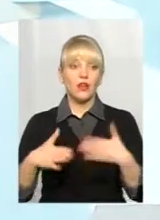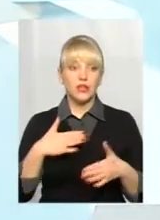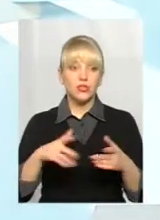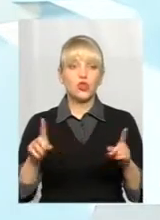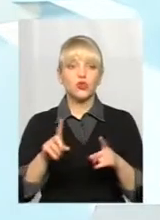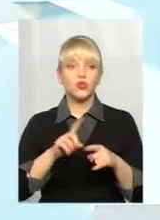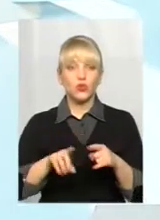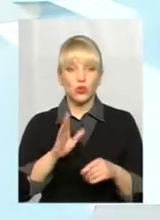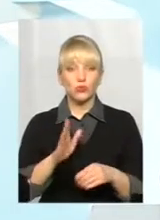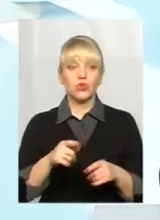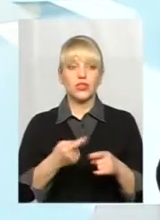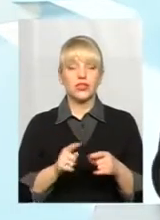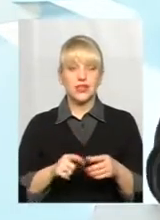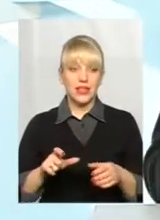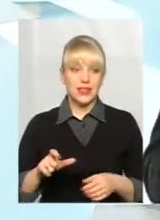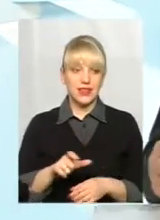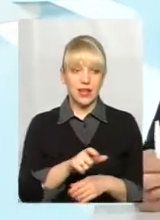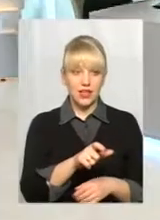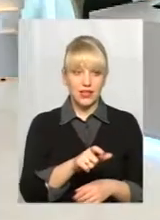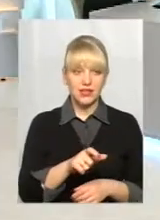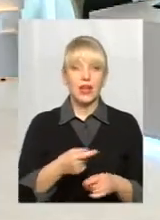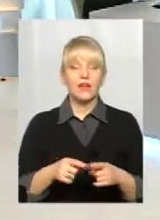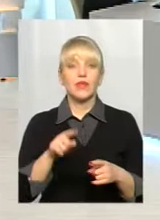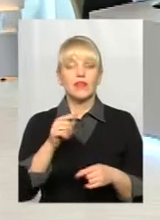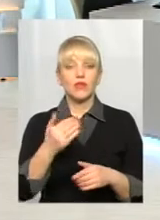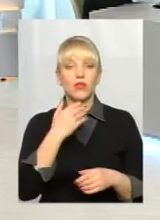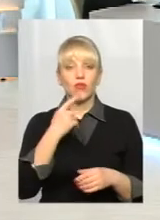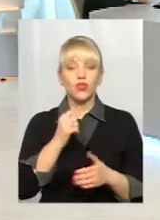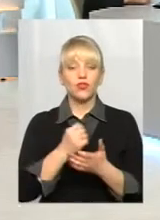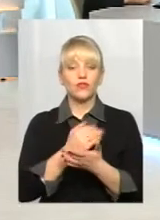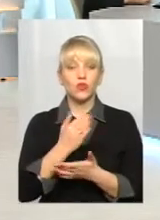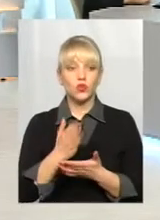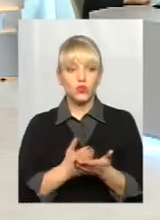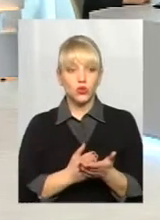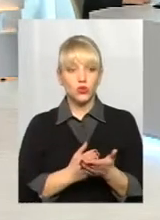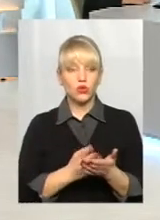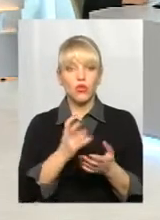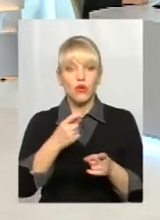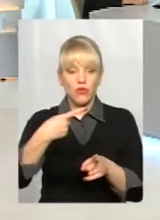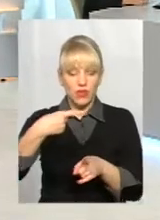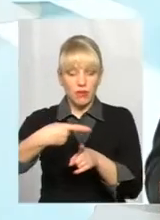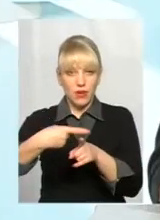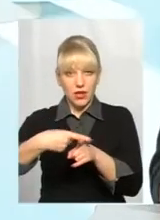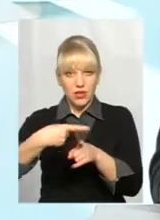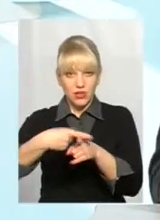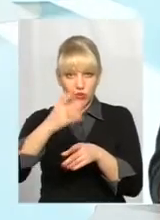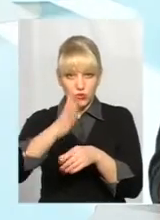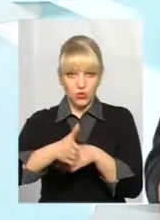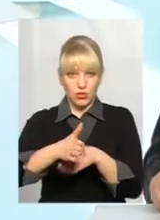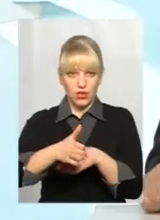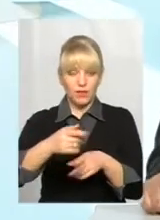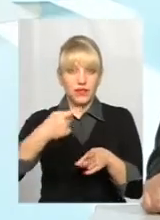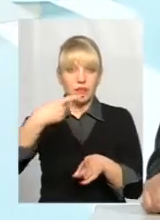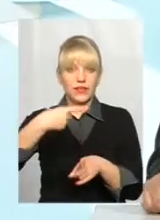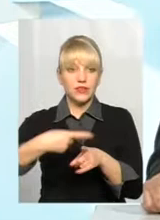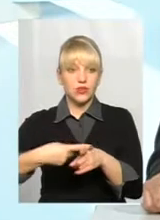ця траса. Так? Ви говорите про те, що інфраструктурно це має, але тут також має бути… вони пересічуться і швидше всього вони пересічуться